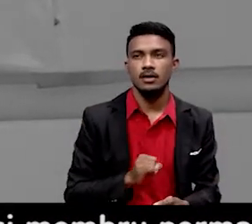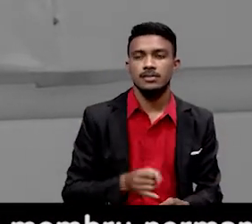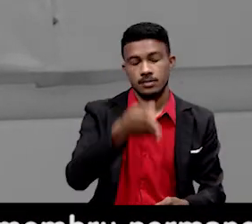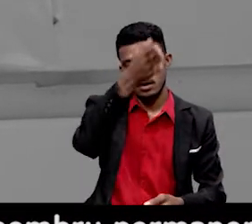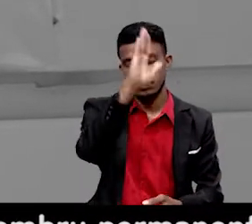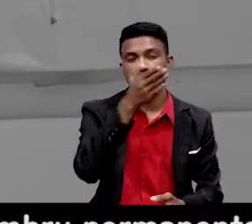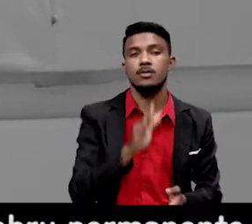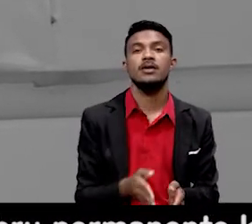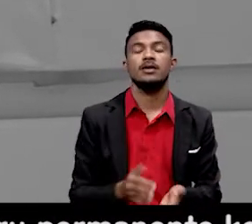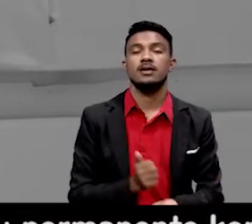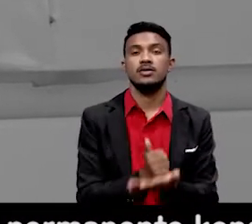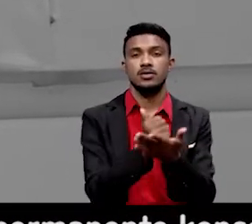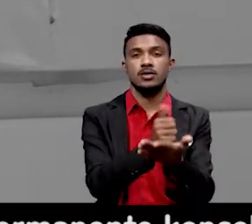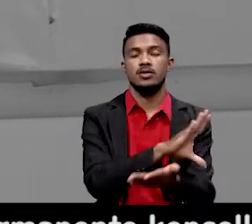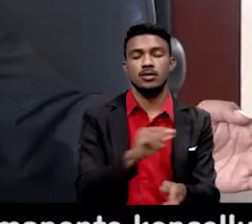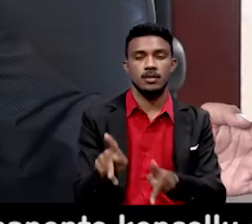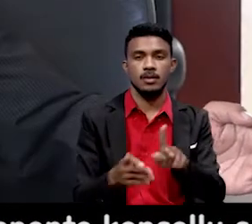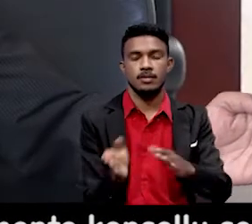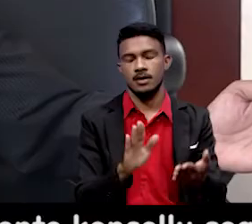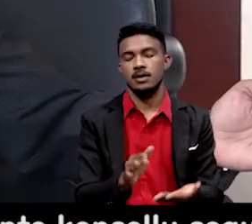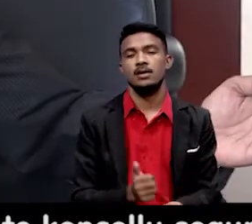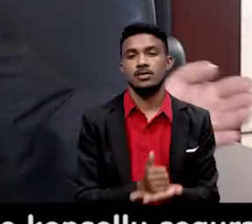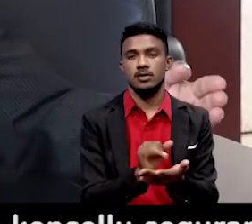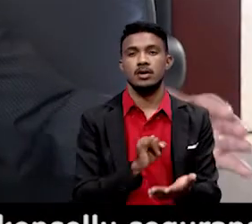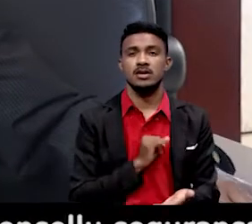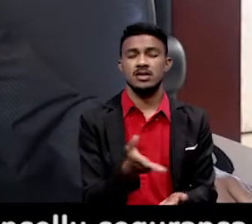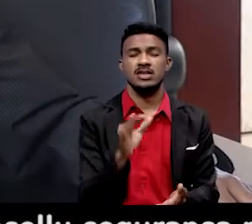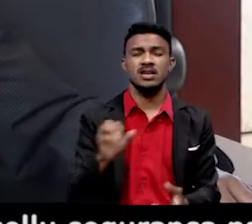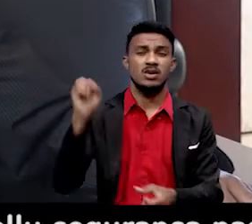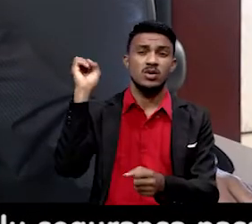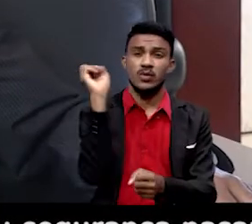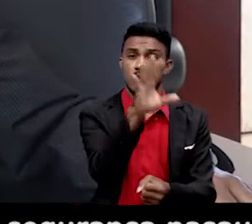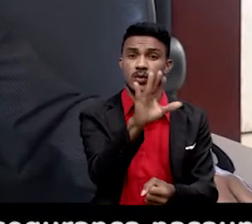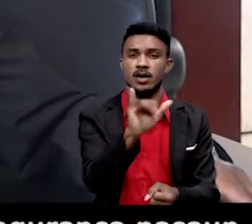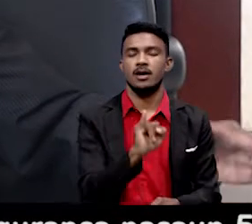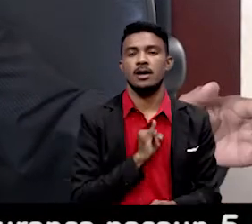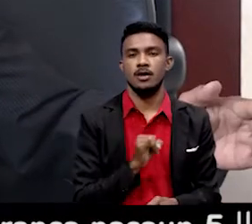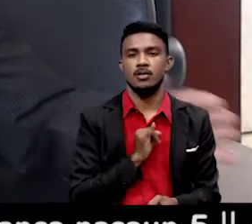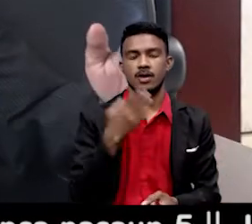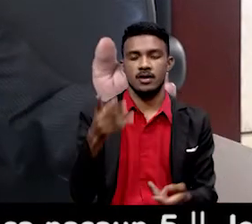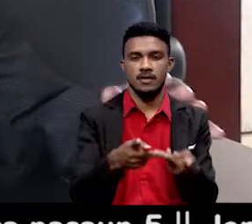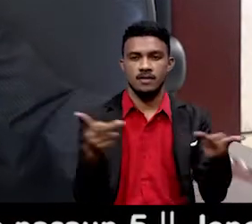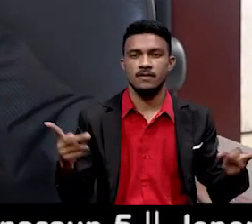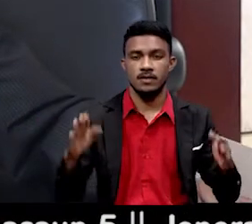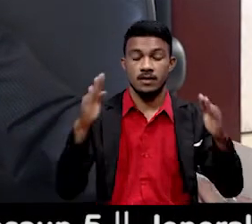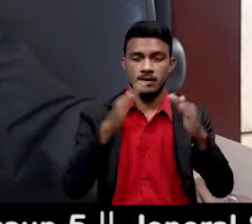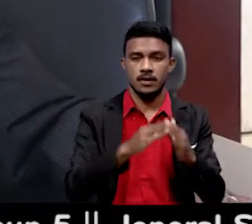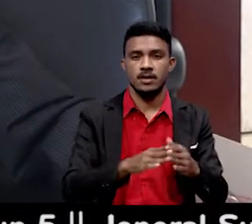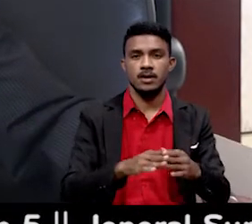bien sir mos kal tulung Sera rasta bani tuda hau baliu kedang ihebe mortuar laramos salos